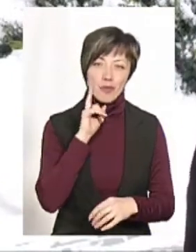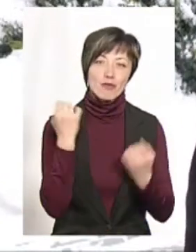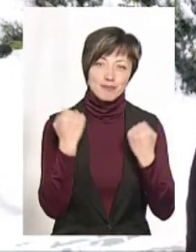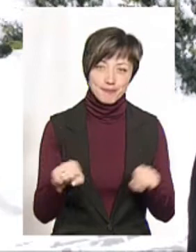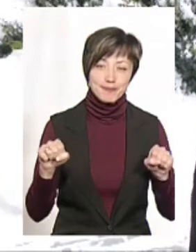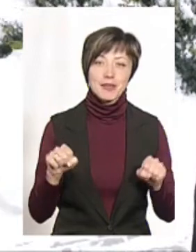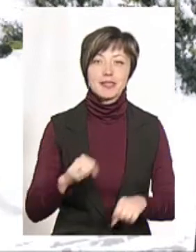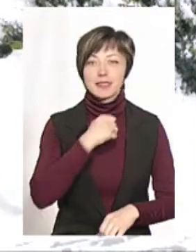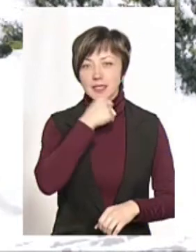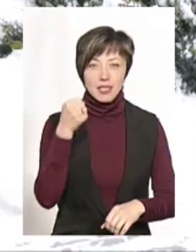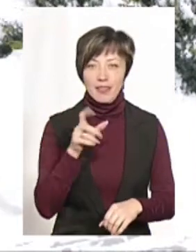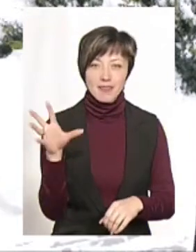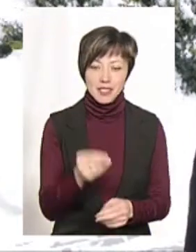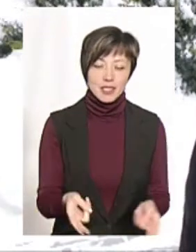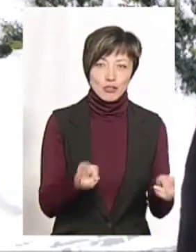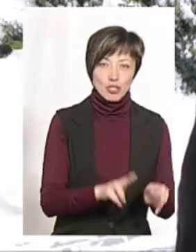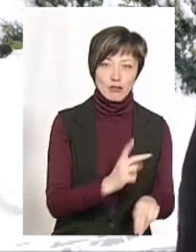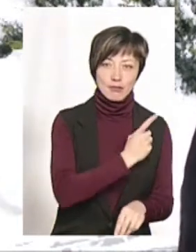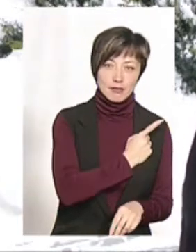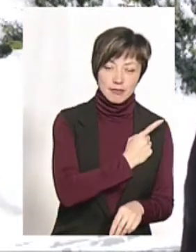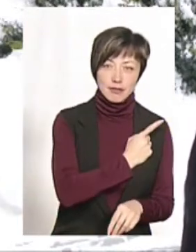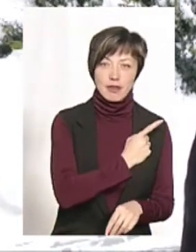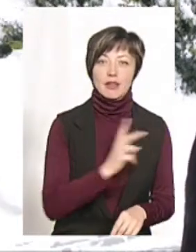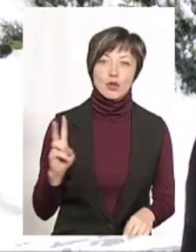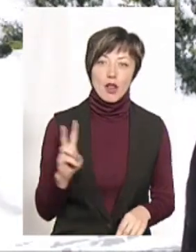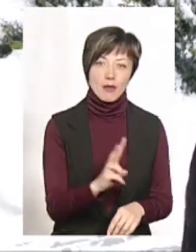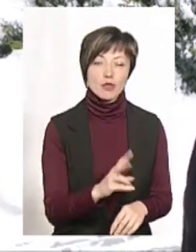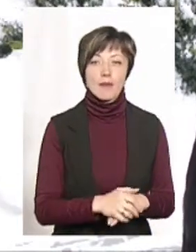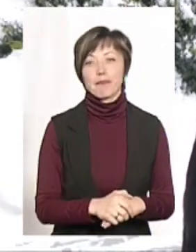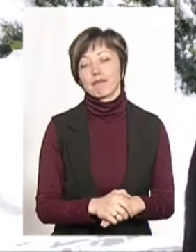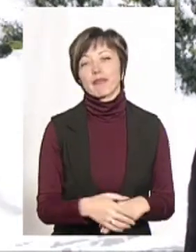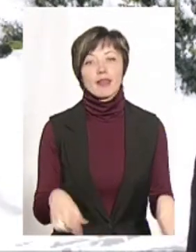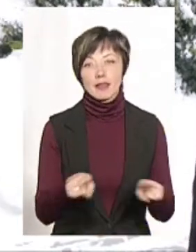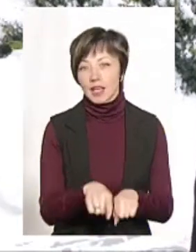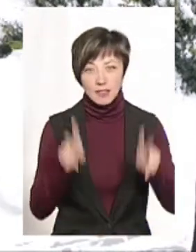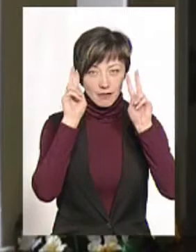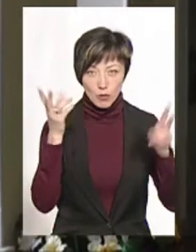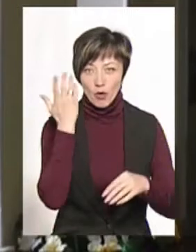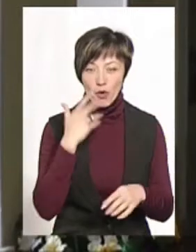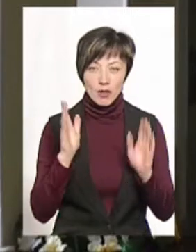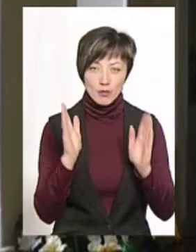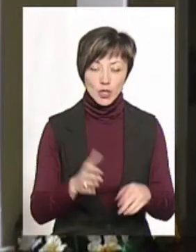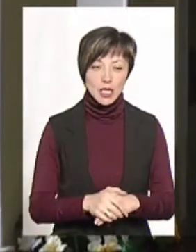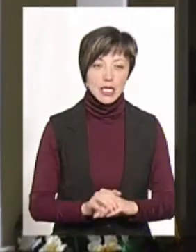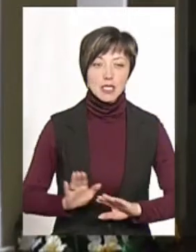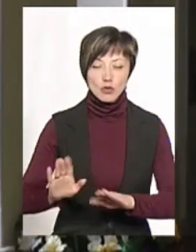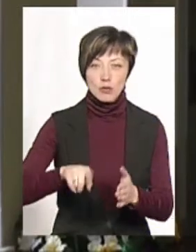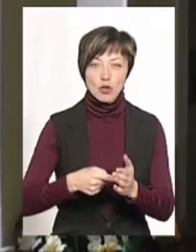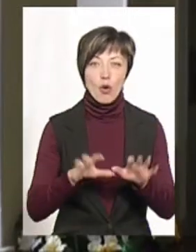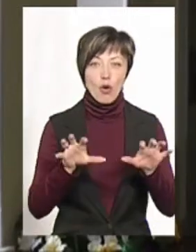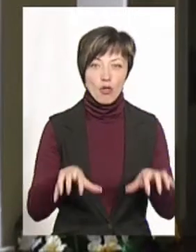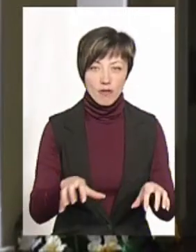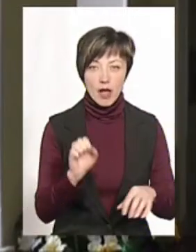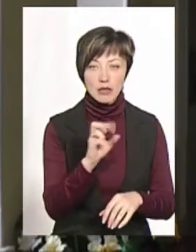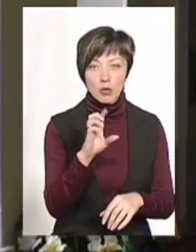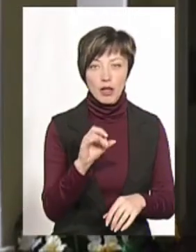проривається. Старші не всі, залишаються в очікуванні тролейбуса, який теж невідомо, коли буде. Заступник Хмельницького міського голови